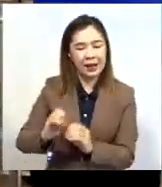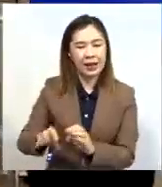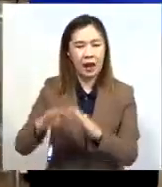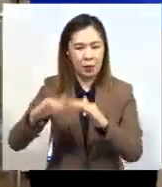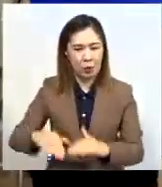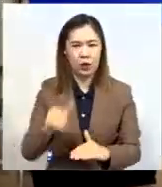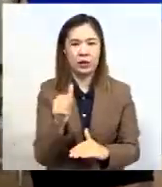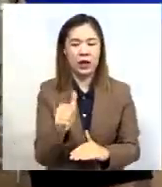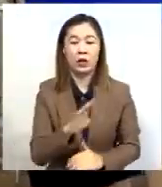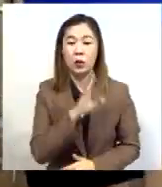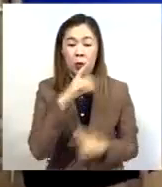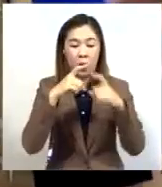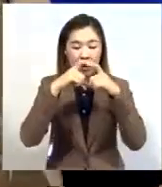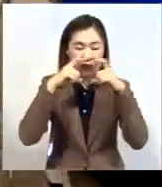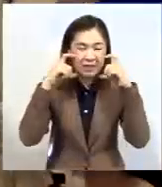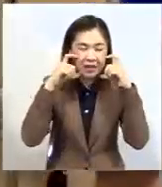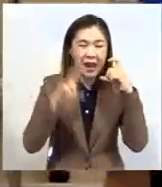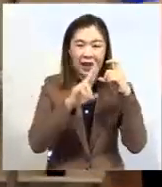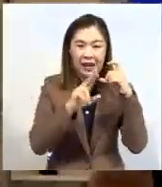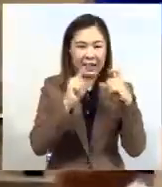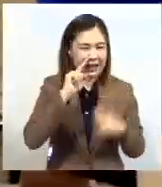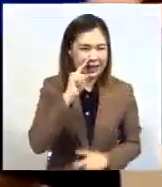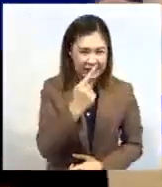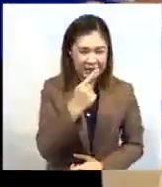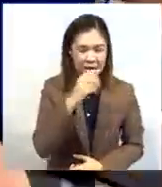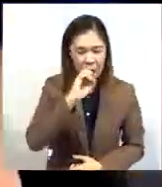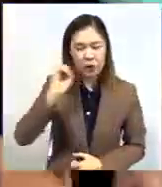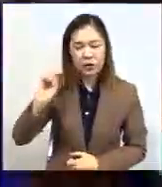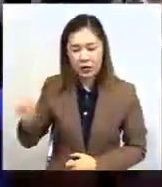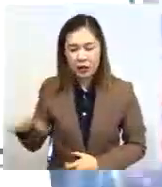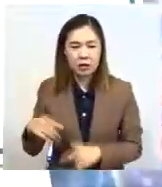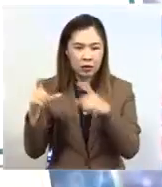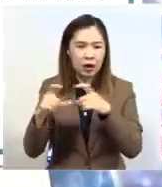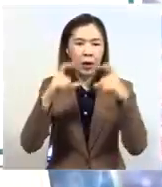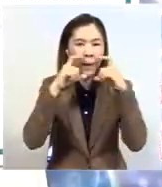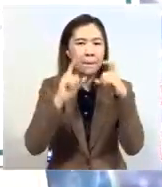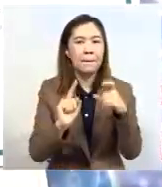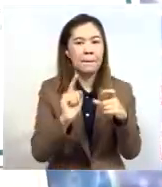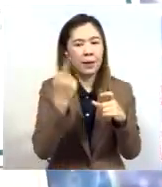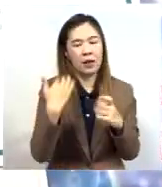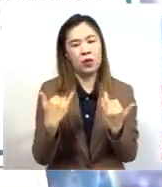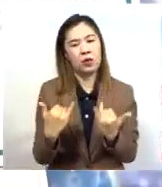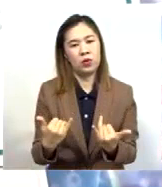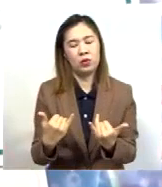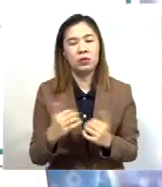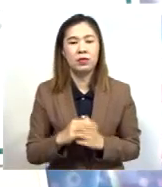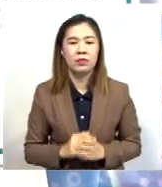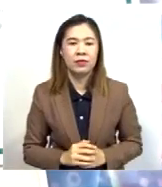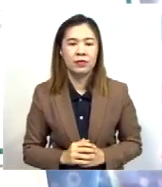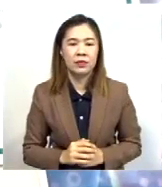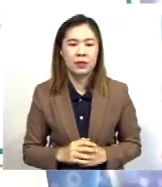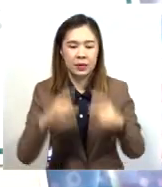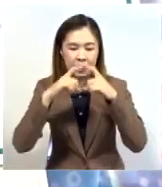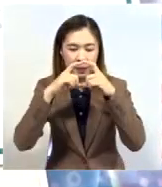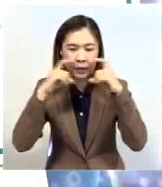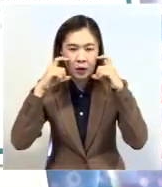ราใช้แบบใช้แล้วทิ้งเนี่ย10 ล้านคนเราใช้ใน1 วันเราก็มีขยะอย่างน้อย10 ล้านชิ้นแล้วส่วนหน้ากากอนามัยส